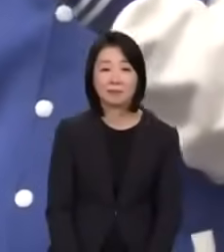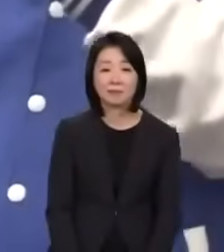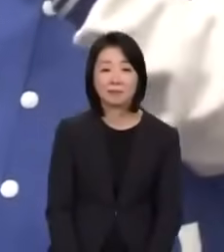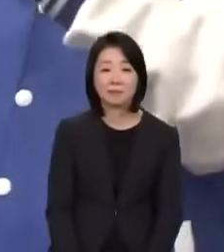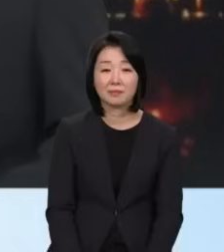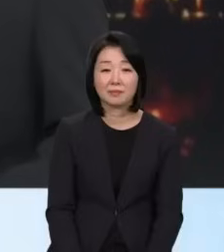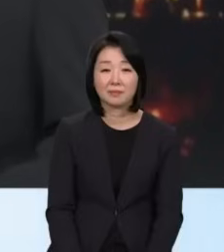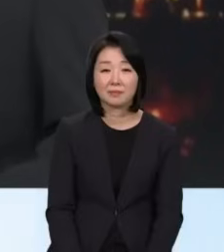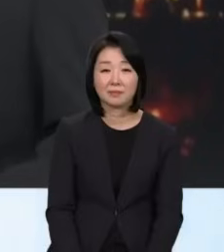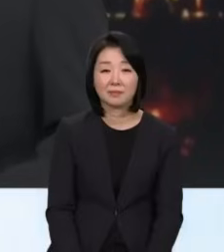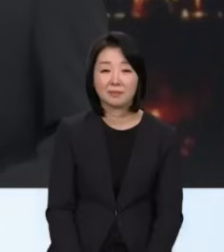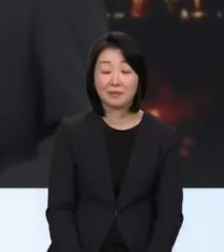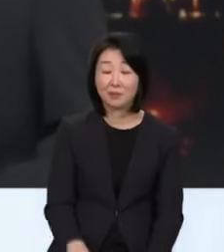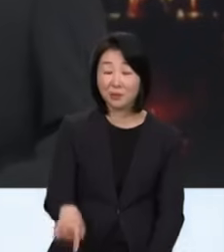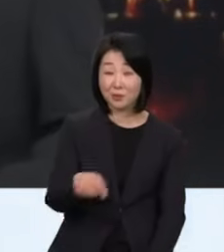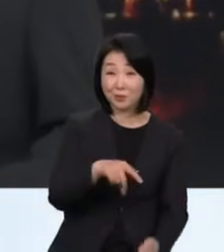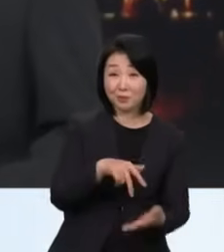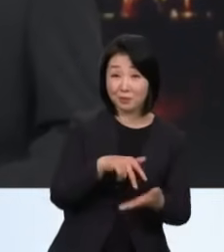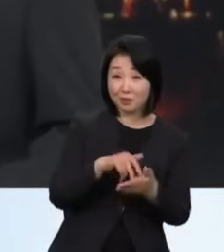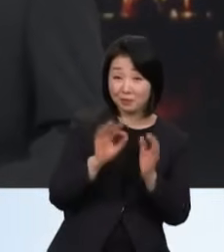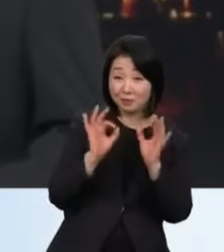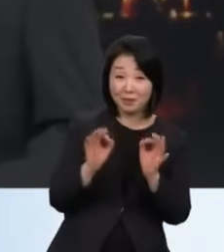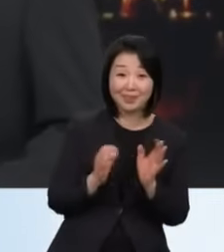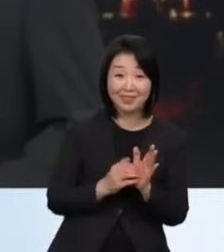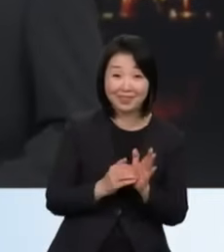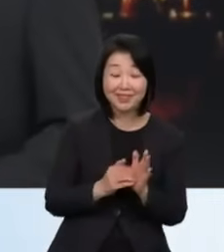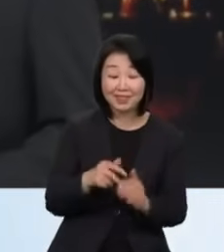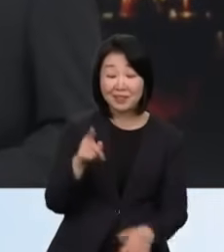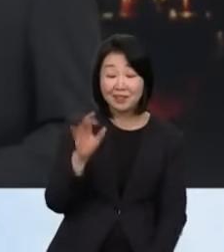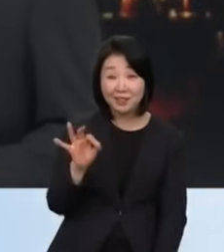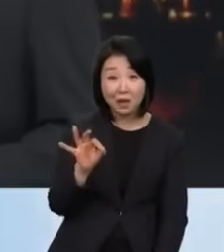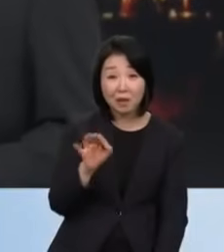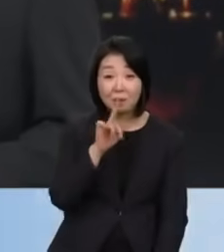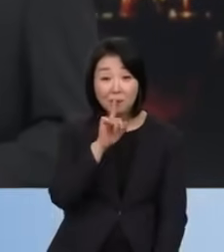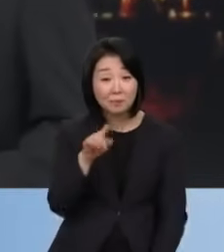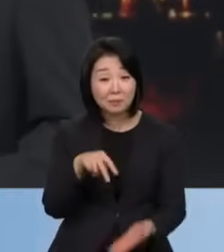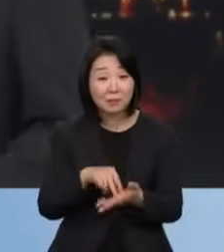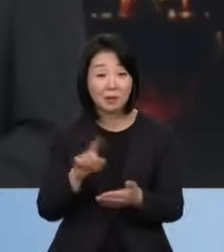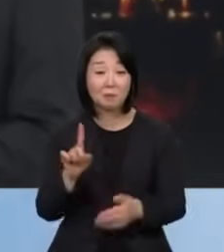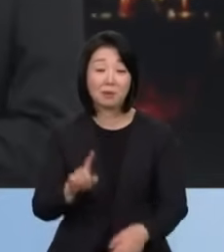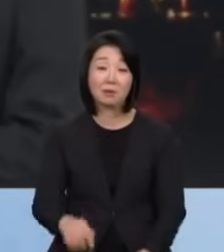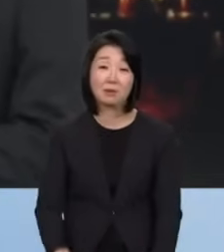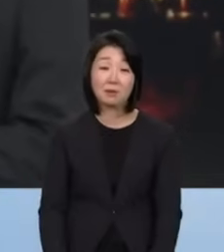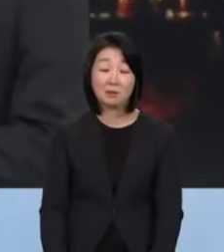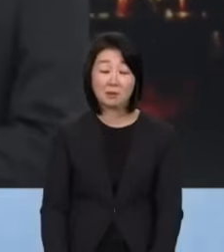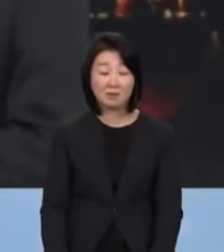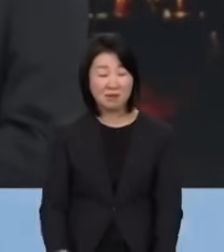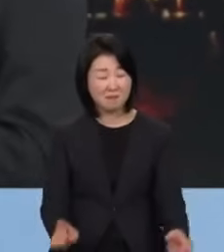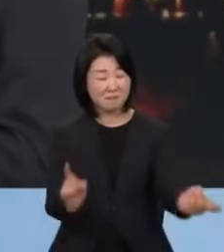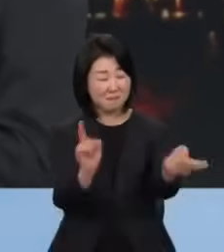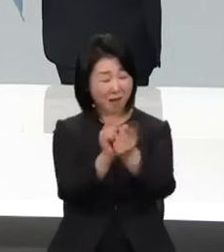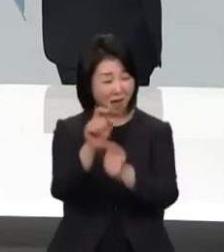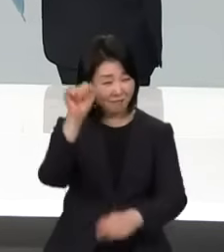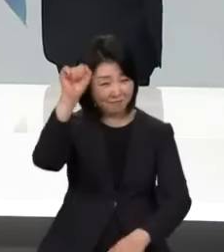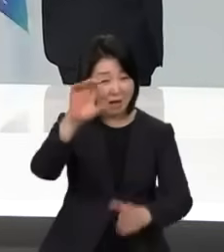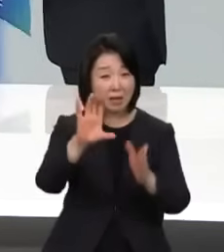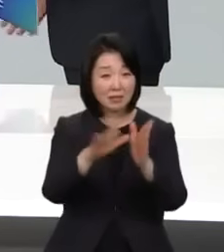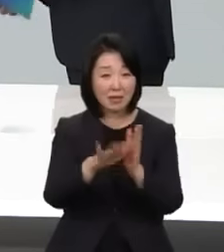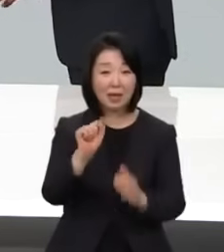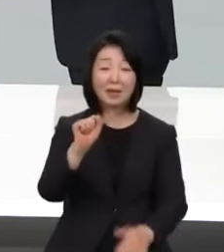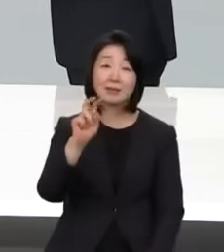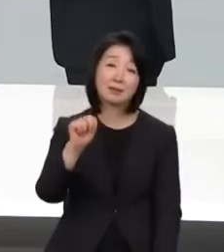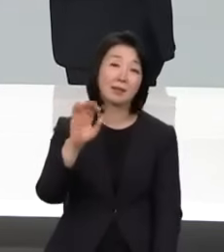네, 저희도 다루게 됐네요. 그렇습니다. 장 후보는 뭐라고 얘기를 했습니까? 일단 저 맞불 유세 직후에 자신의 SNS에 바로